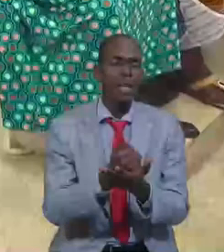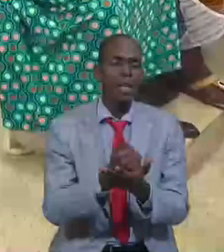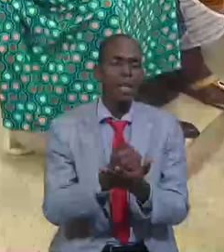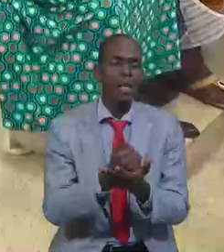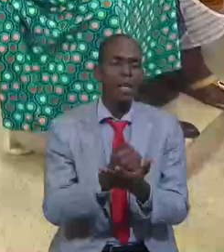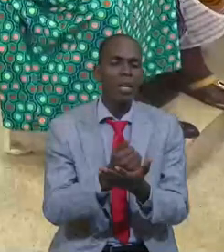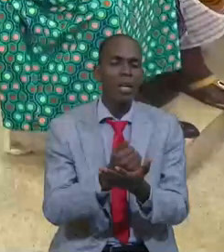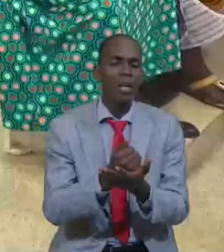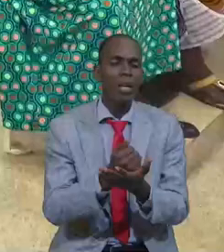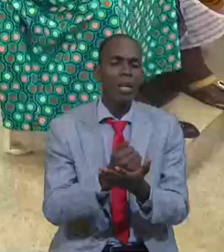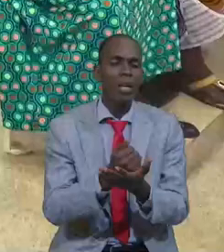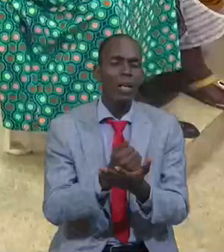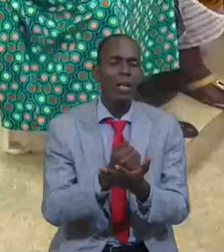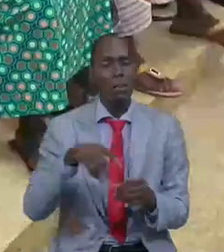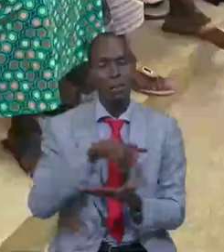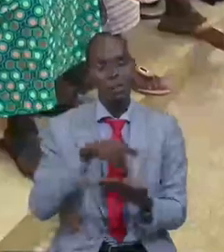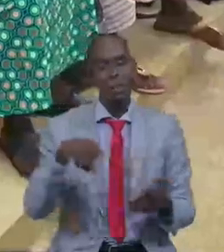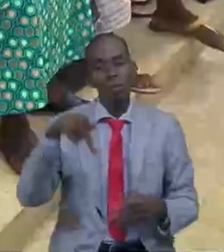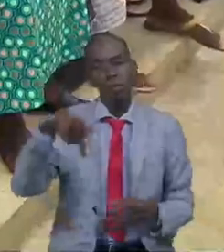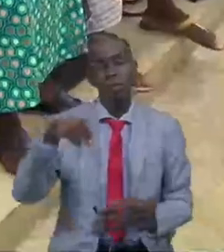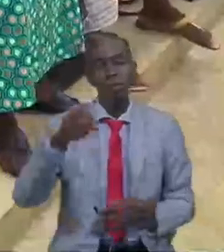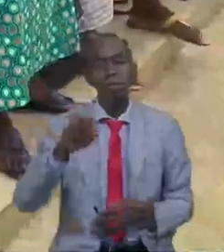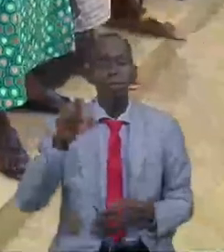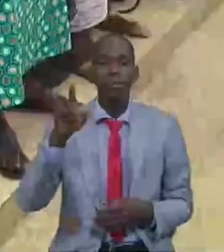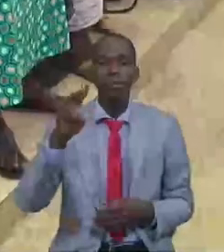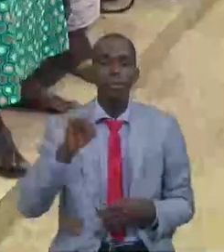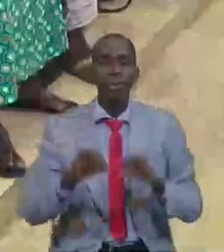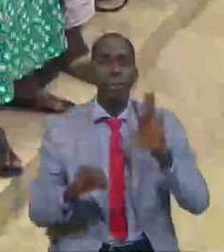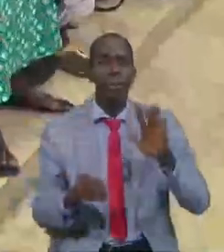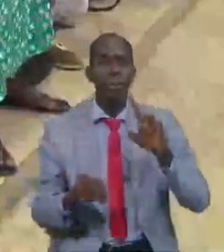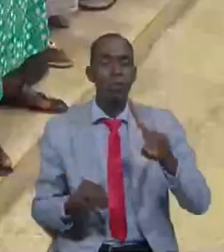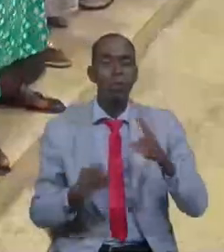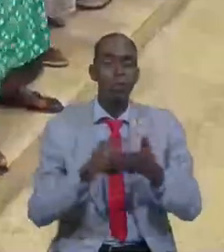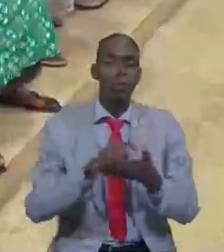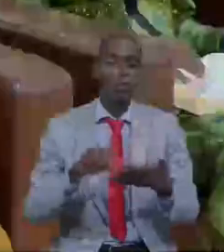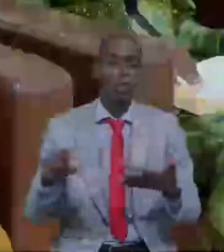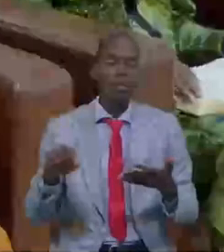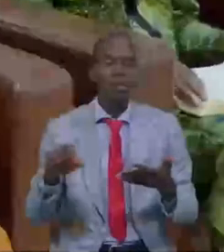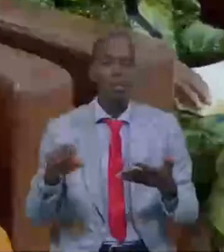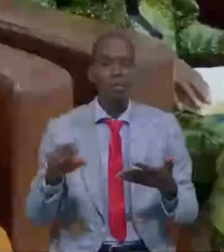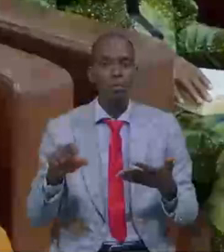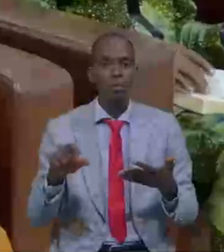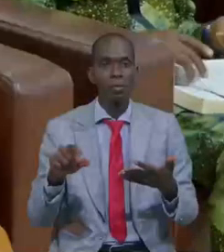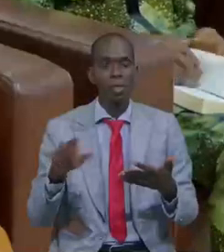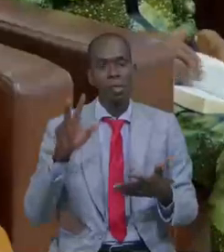Psaume 51, verset 3. Psaume 51,